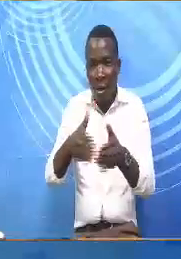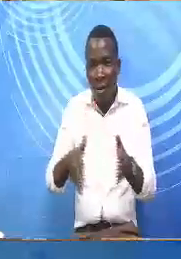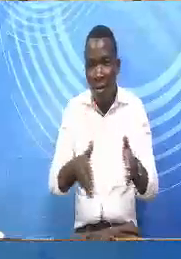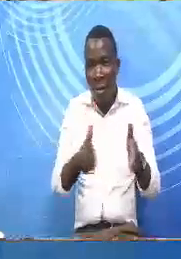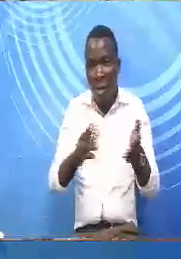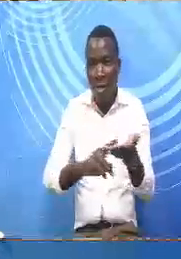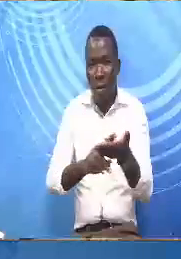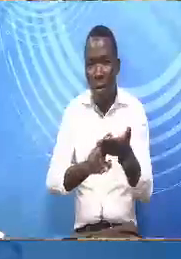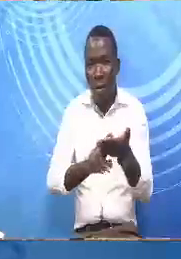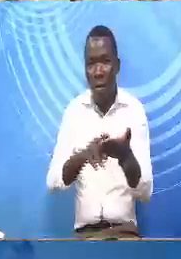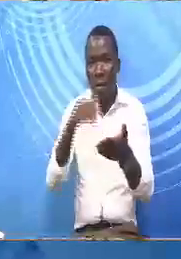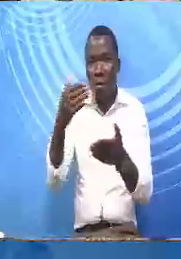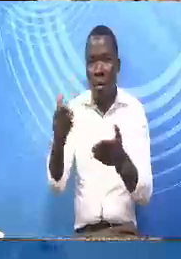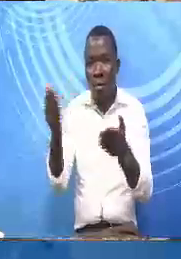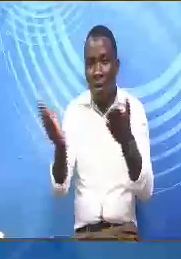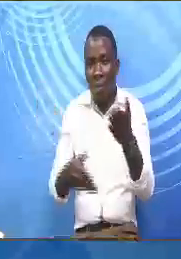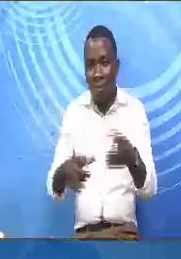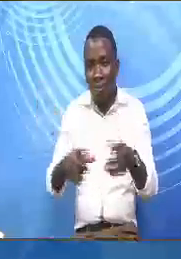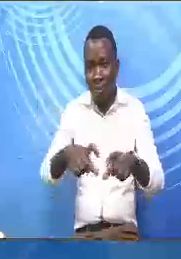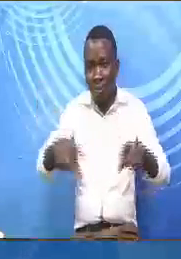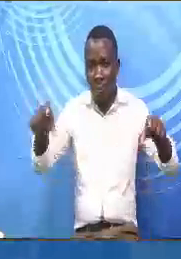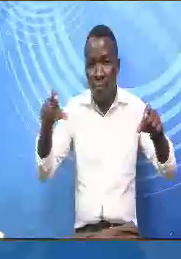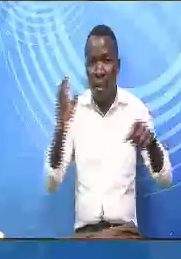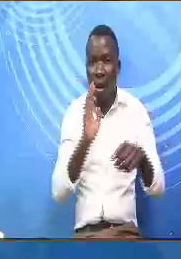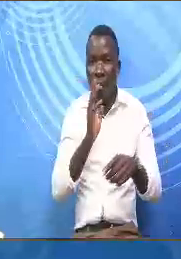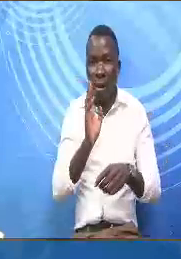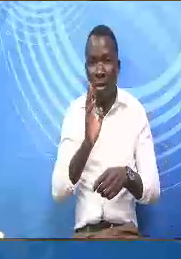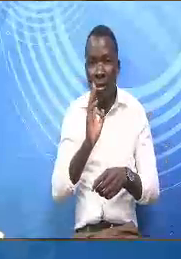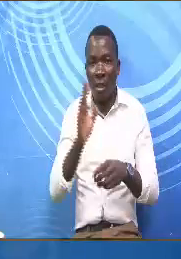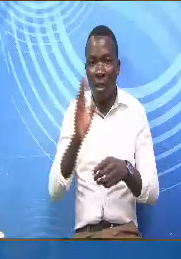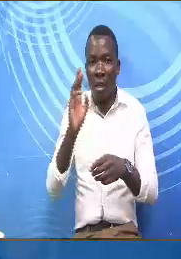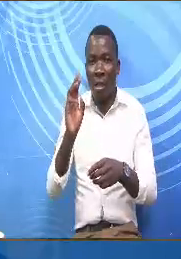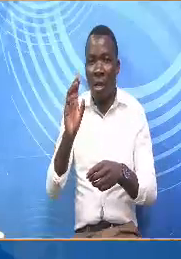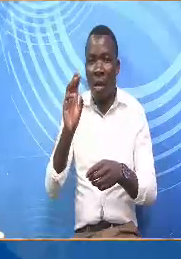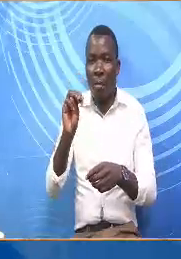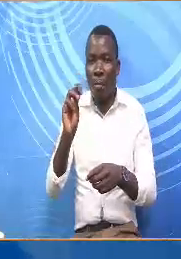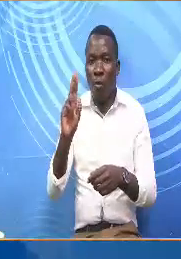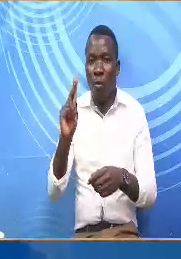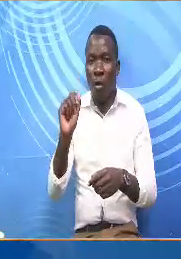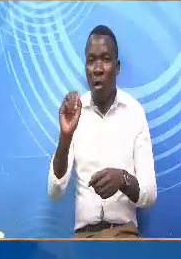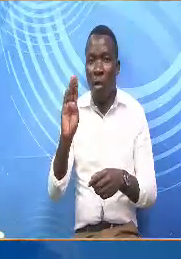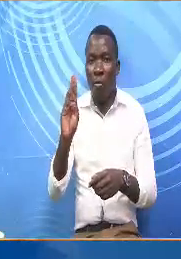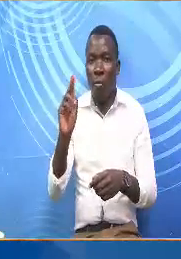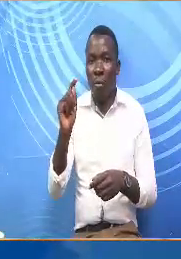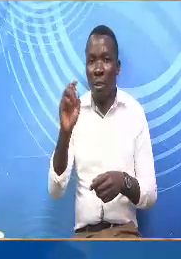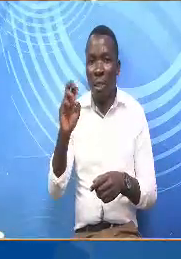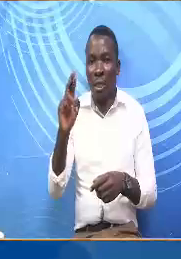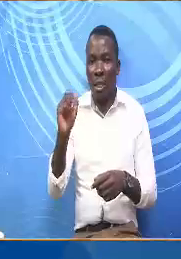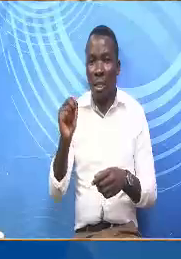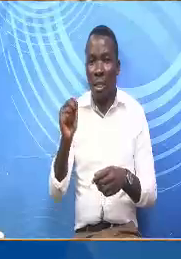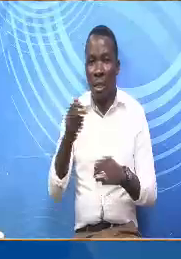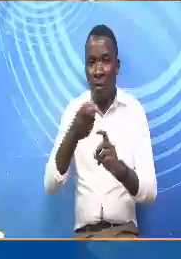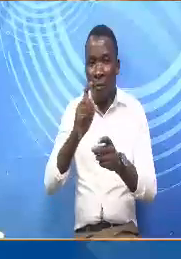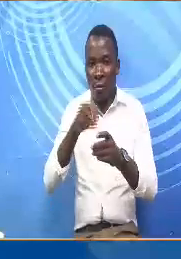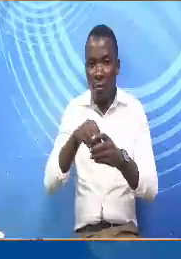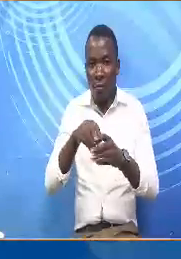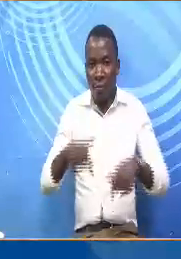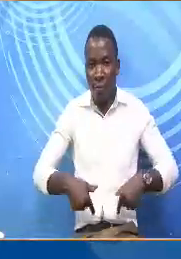banyuragamo akanaca amatiyo habagezaho amazi. Naho Mukabutera Dansiana utuye mu murenge wa Gatsata ni mu karere ka